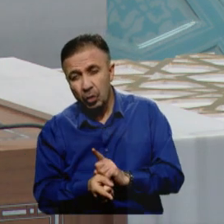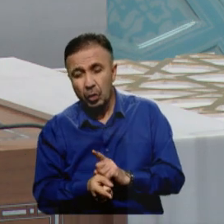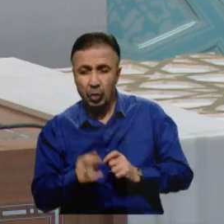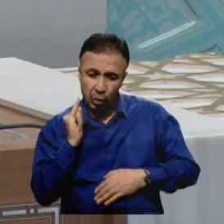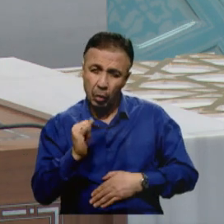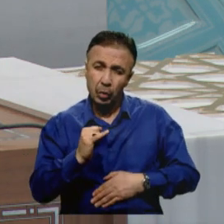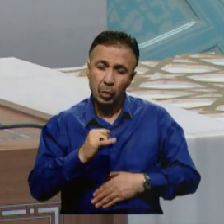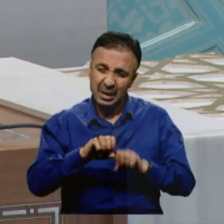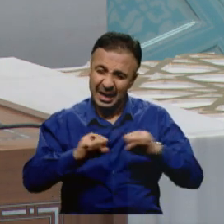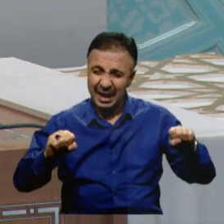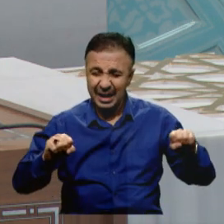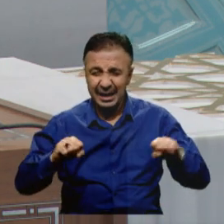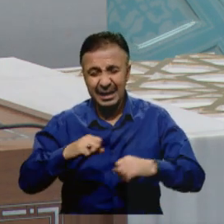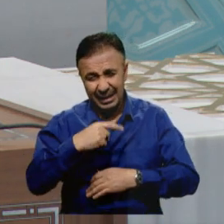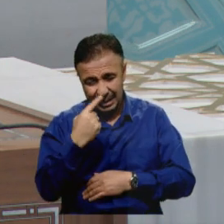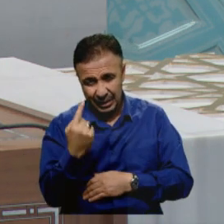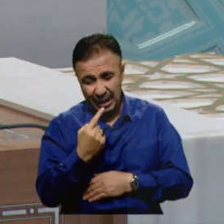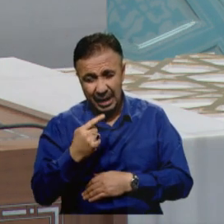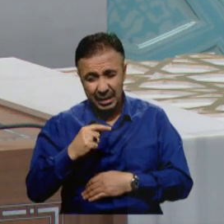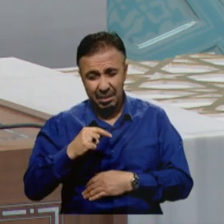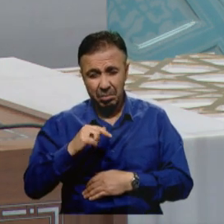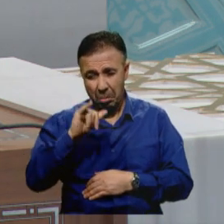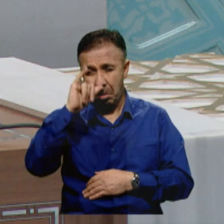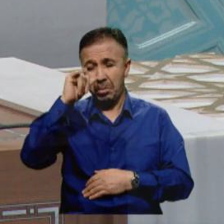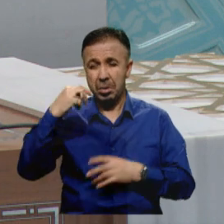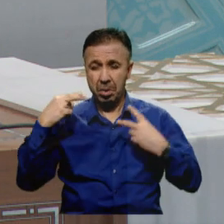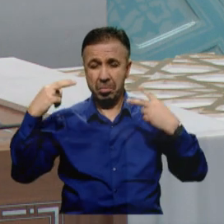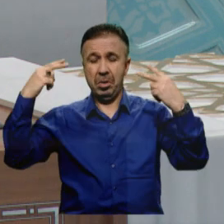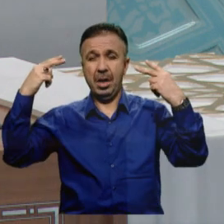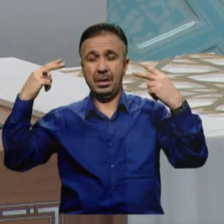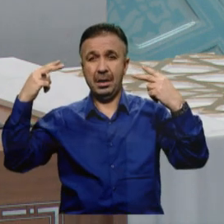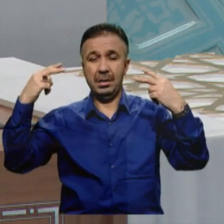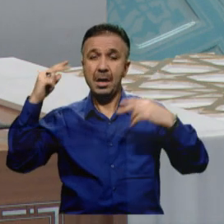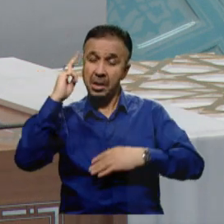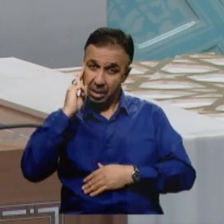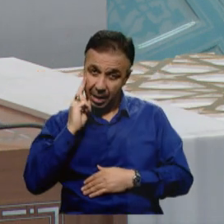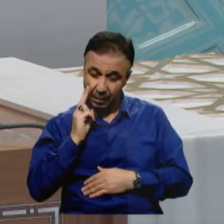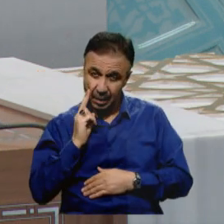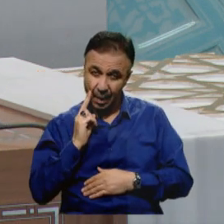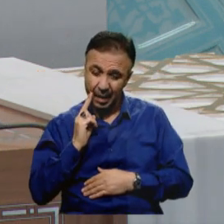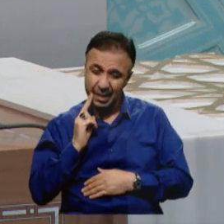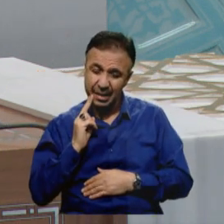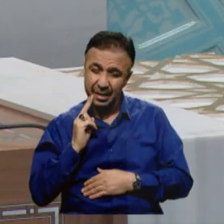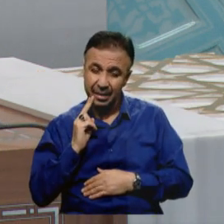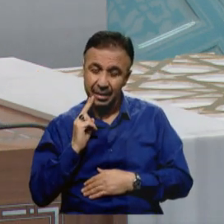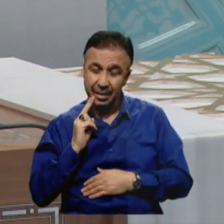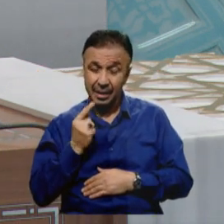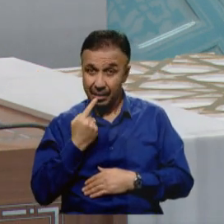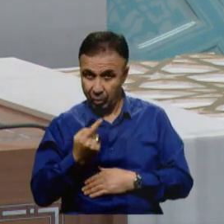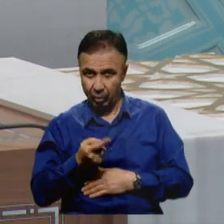mülahazadan, her türlü desinlerden, riyadan, gösterişten arındırmak ihlas olarak tanımlanıyor.